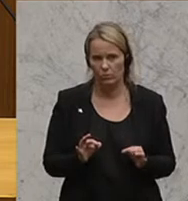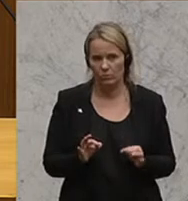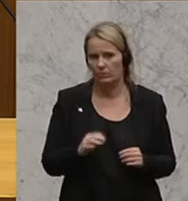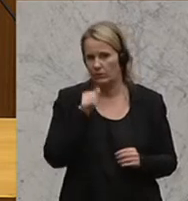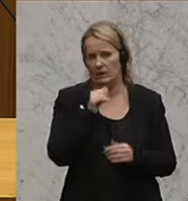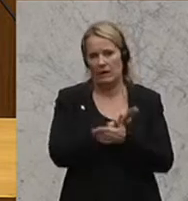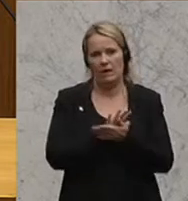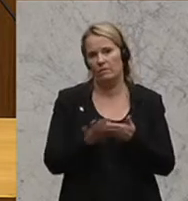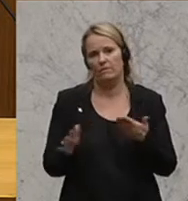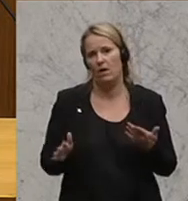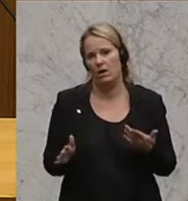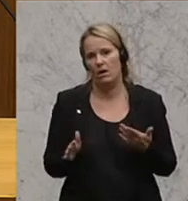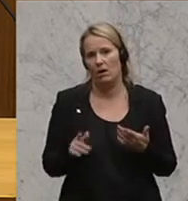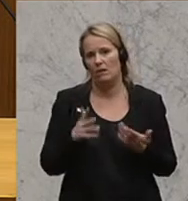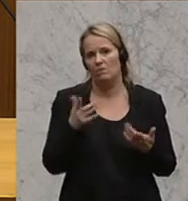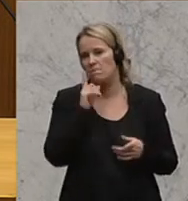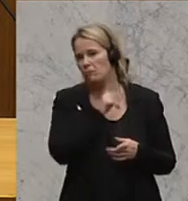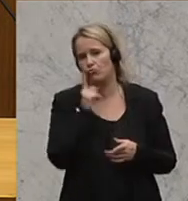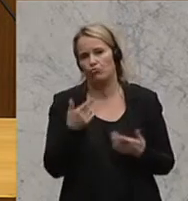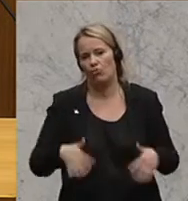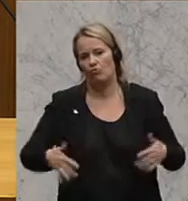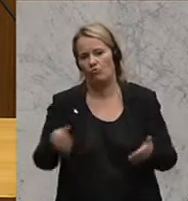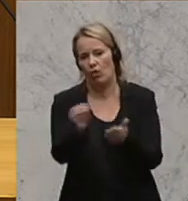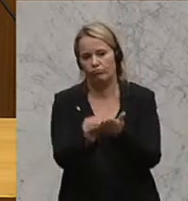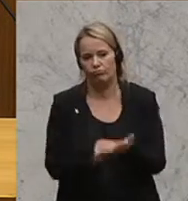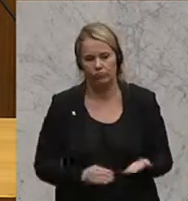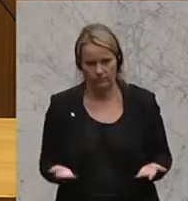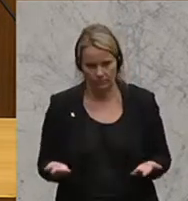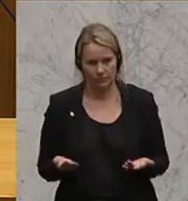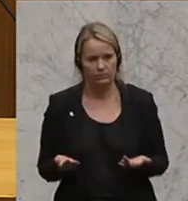nicht einfach im Pfusch erfolgt.